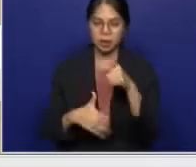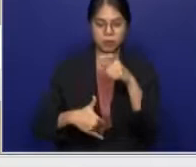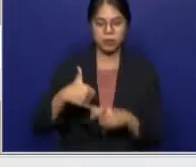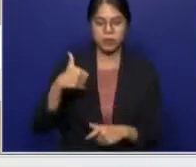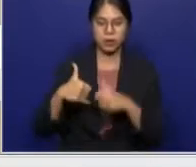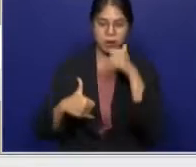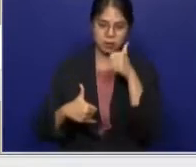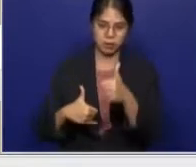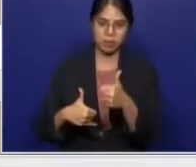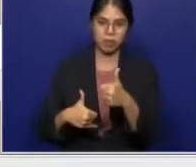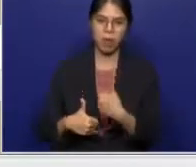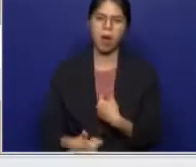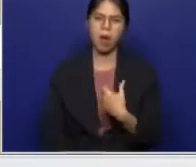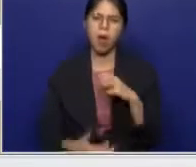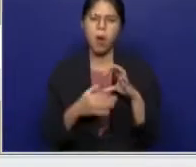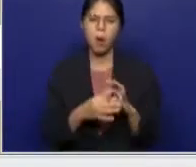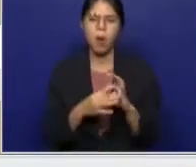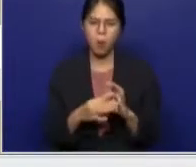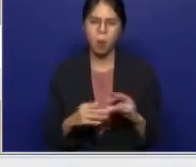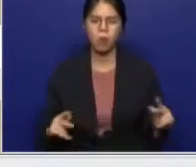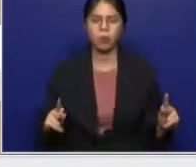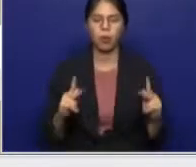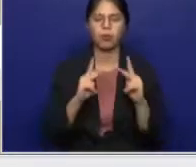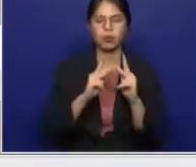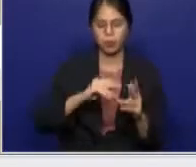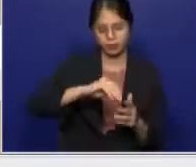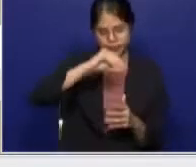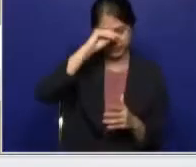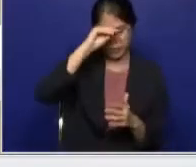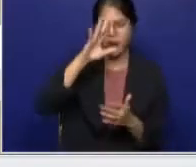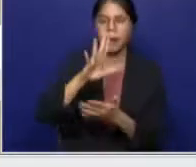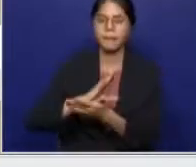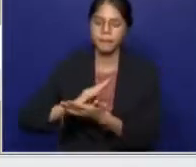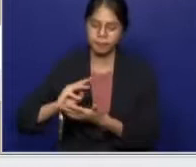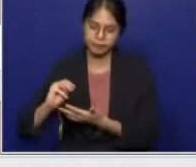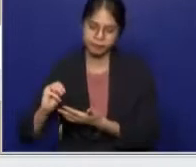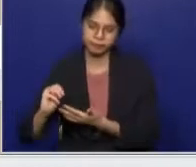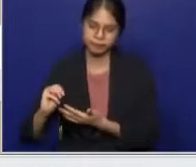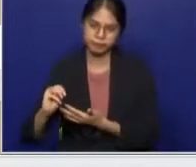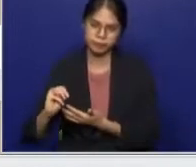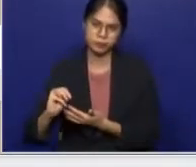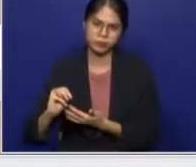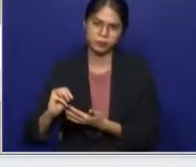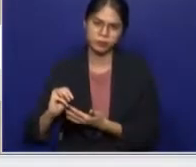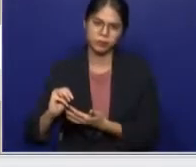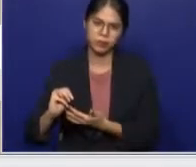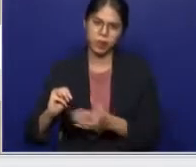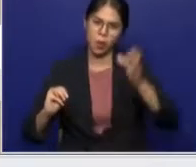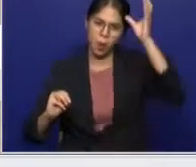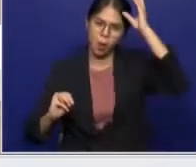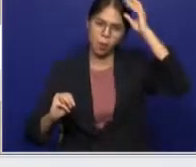นดีนี้ผมเป็นห่วงว่ากระทรวงศึกษาธิการหรือแม้กระทั่งมหาวิทยาลัยเนี่ยฮะจะมัวแต่ยัดเยียดความ